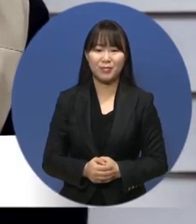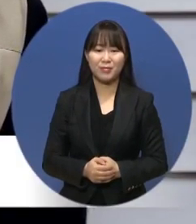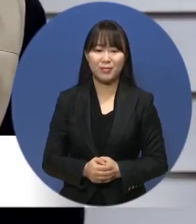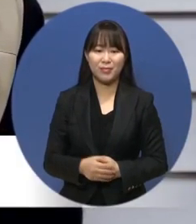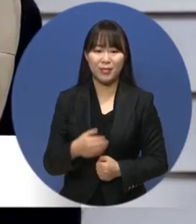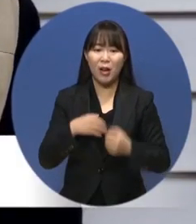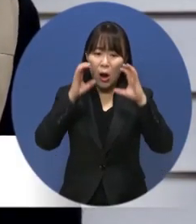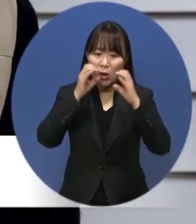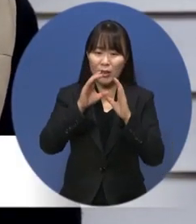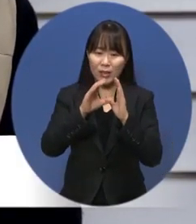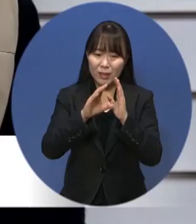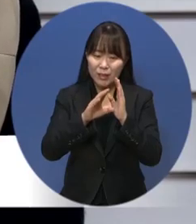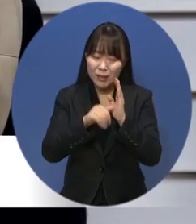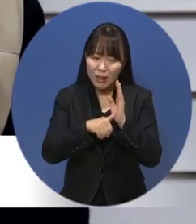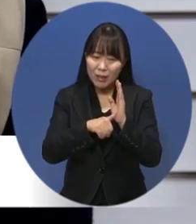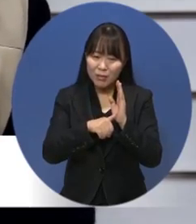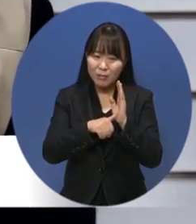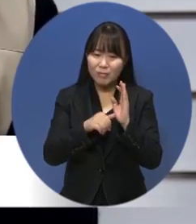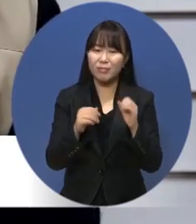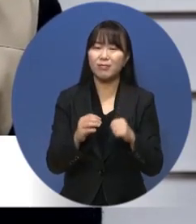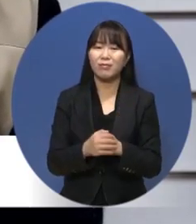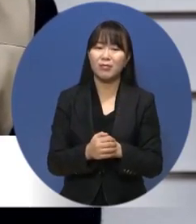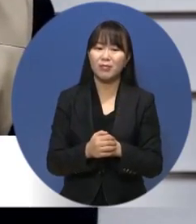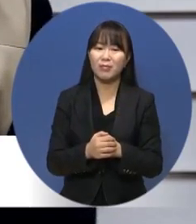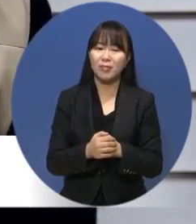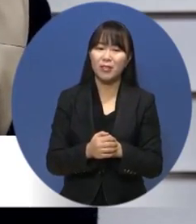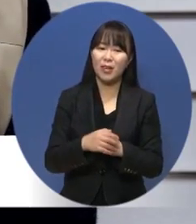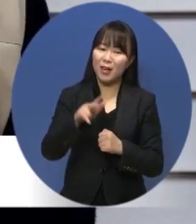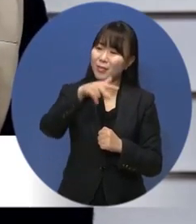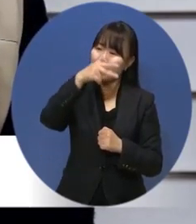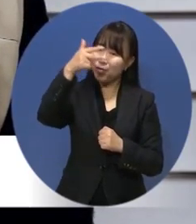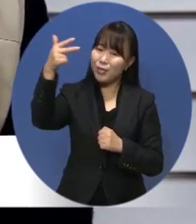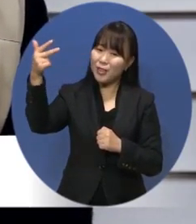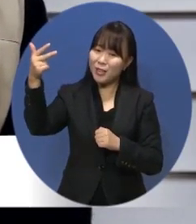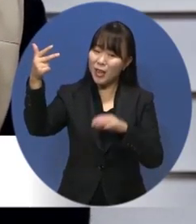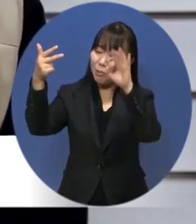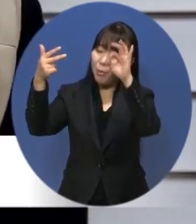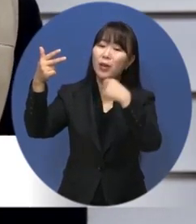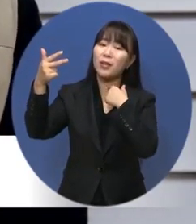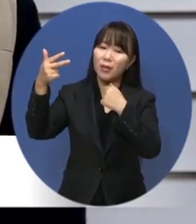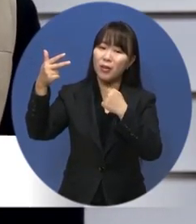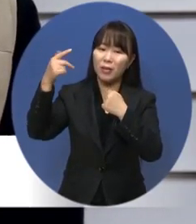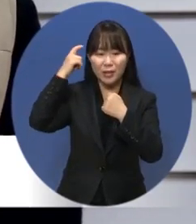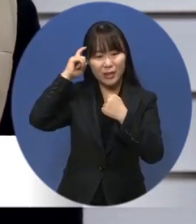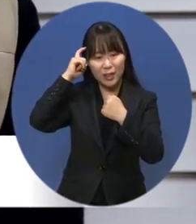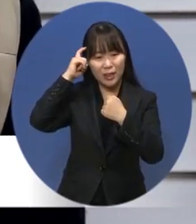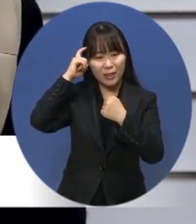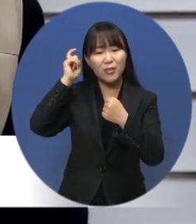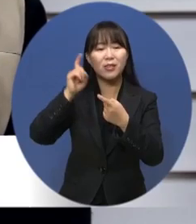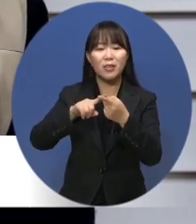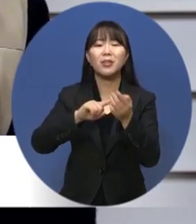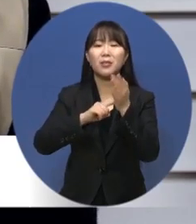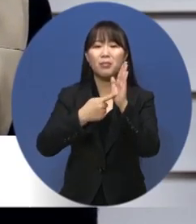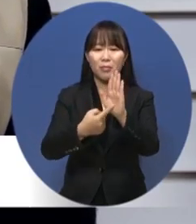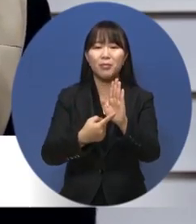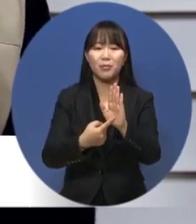작가는 어려서 뭐 무지개를 봐가지고 좀 머릿속에서 좀 생각한